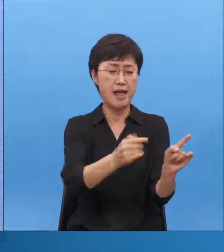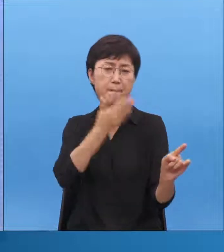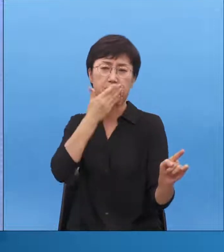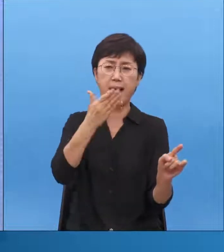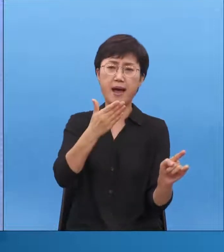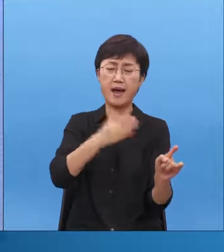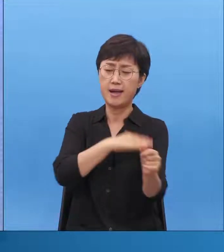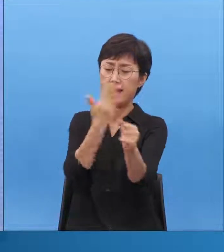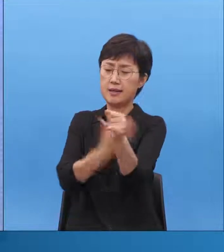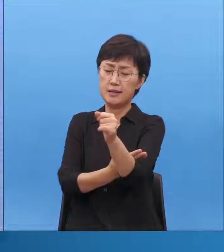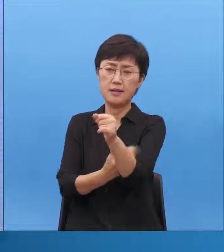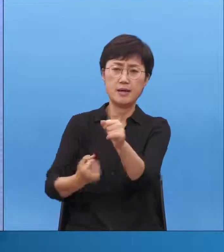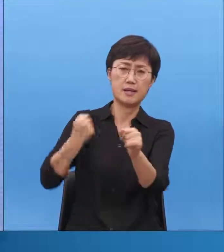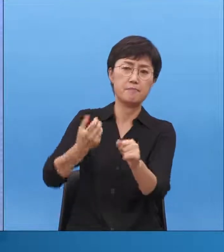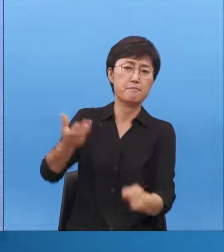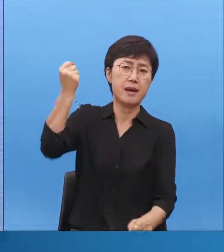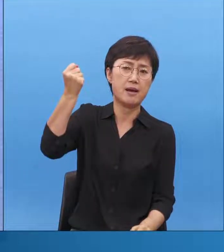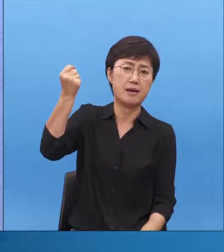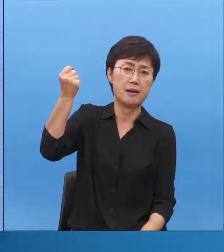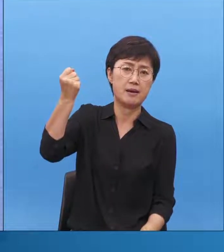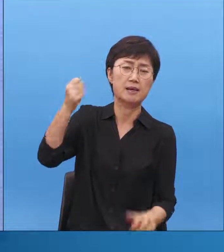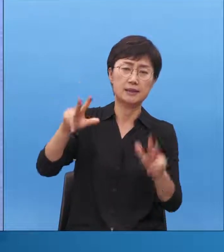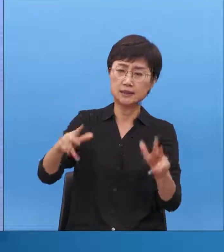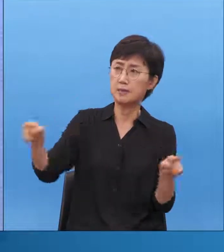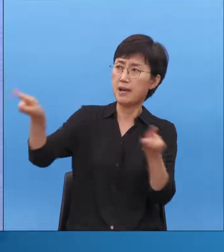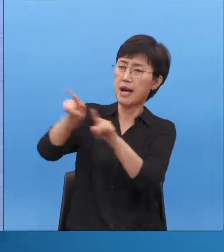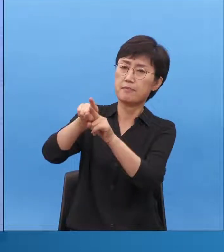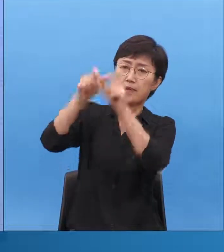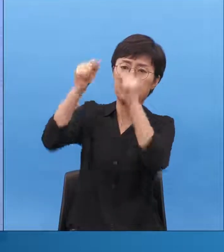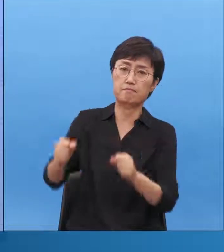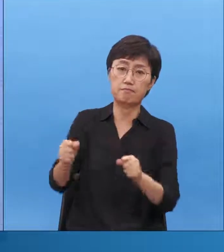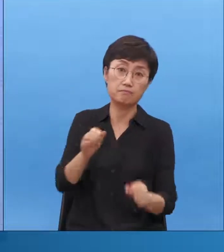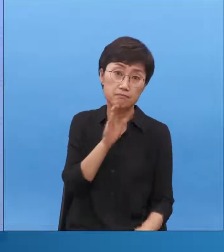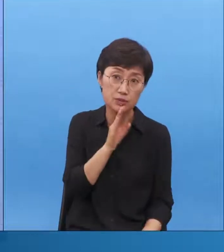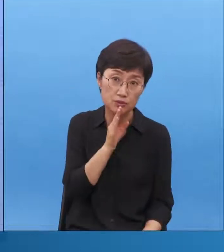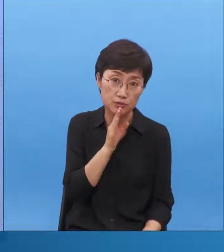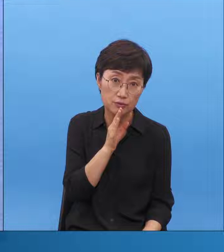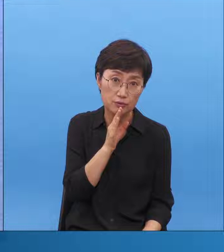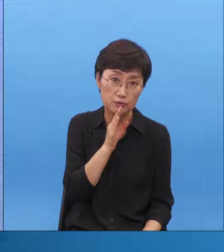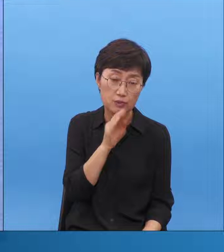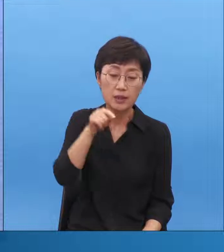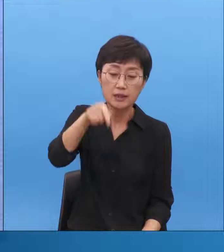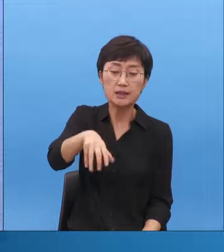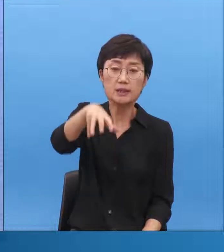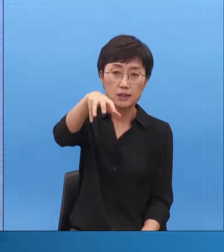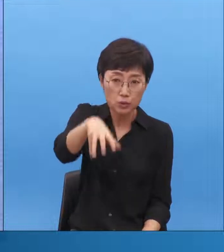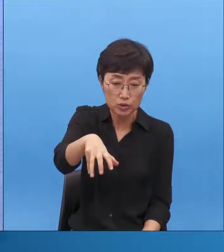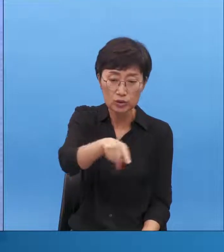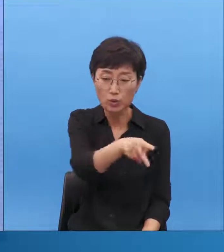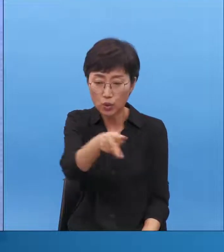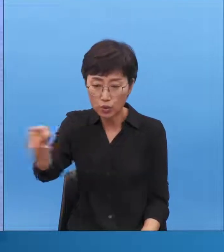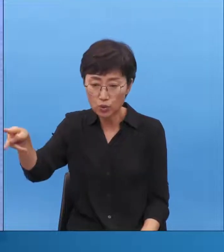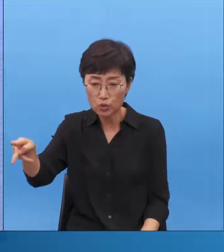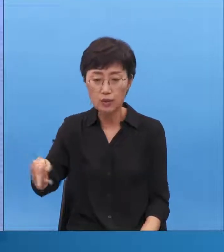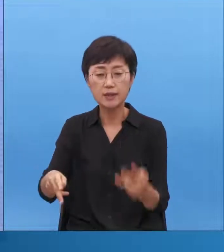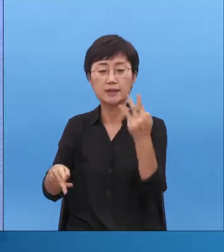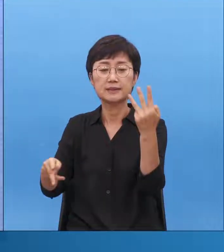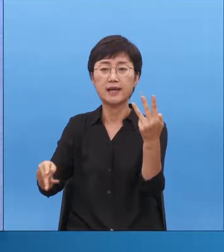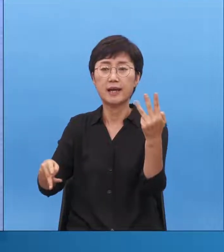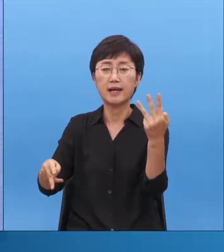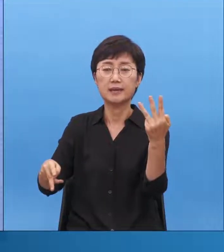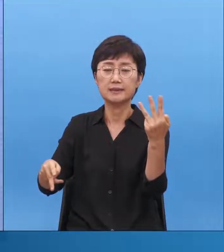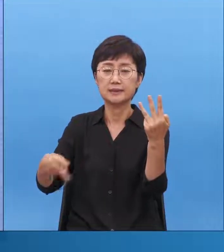even make the dry bones into life. 더 중요한 거는 And what's more 여기가 important, 바로 세 가지 뜰입니다. this is where the three courtyards is.